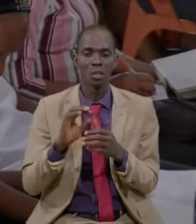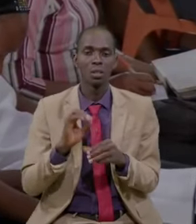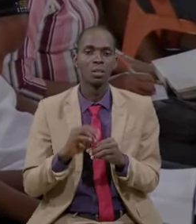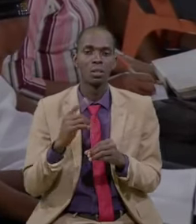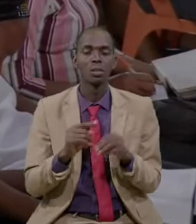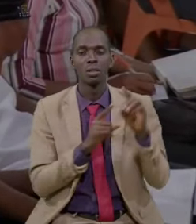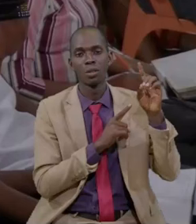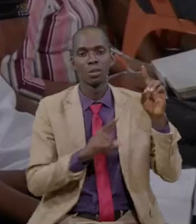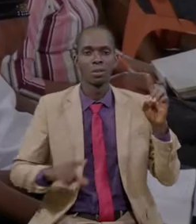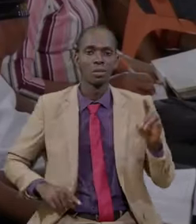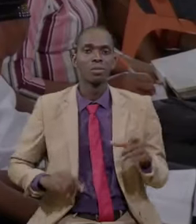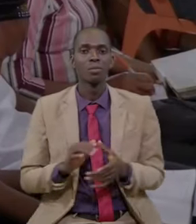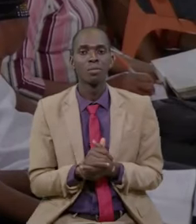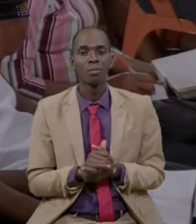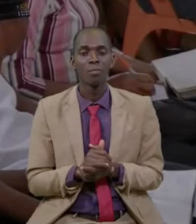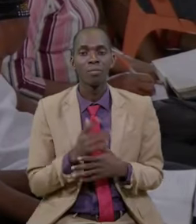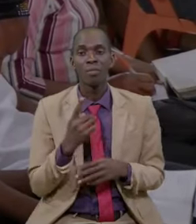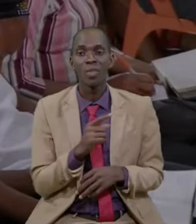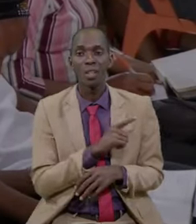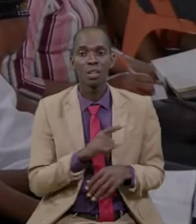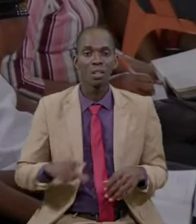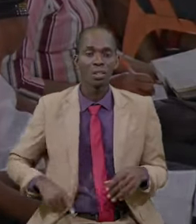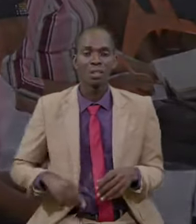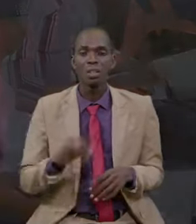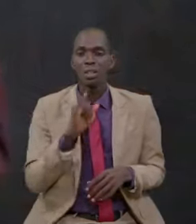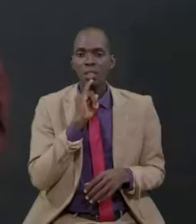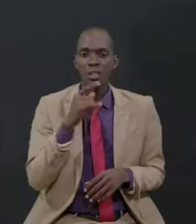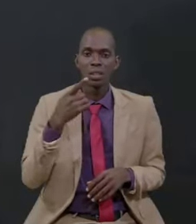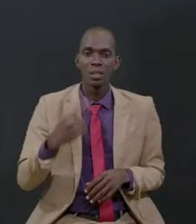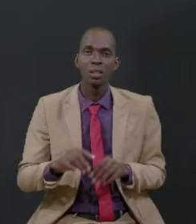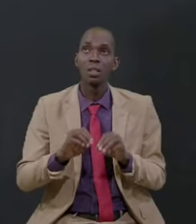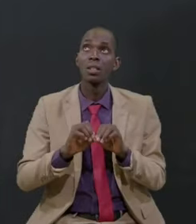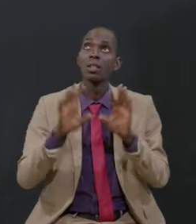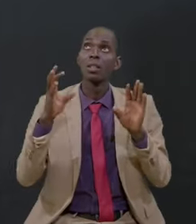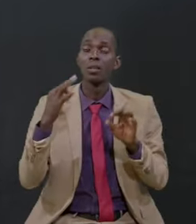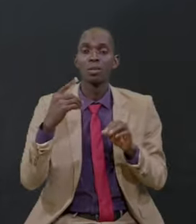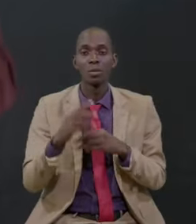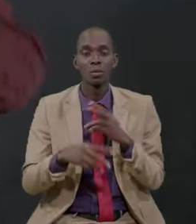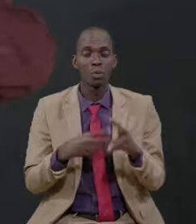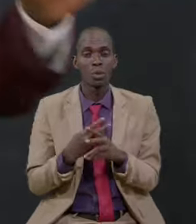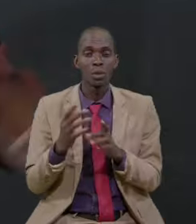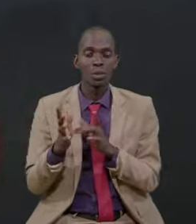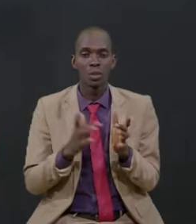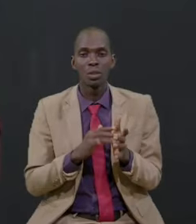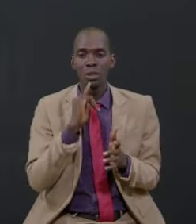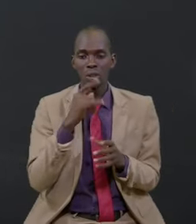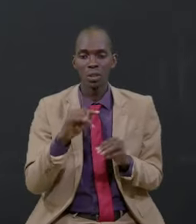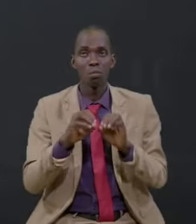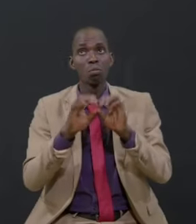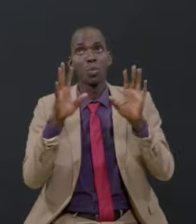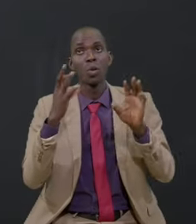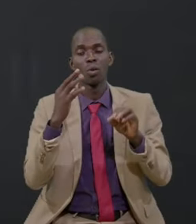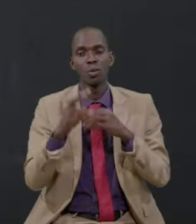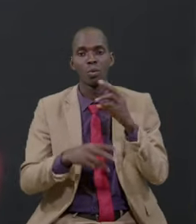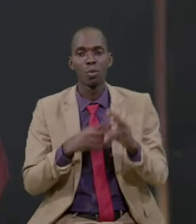Seigneur. Le Seigneur est la lumière du monde. Jésus est la lumière du monde. Quelle que soit la